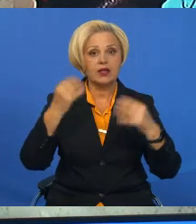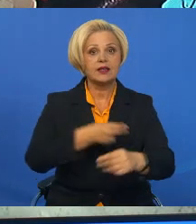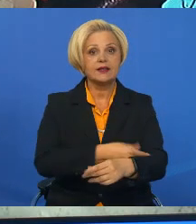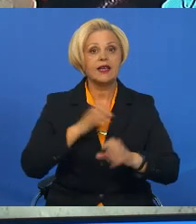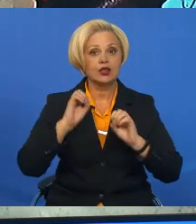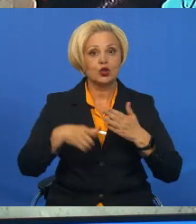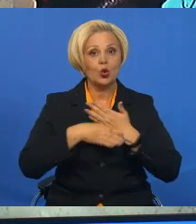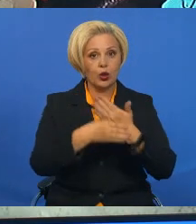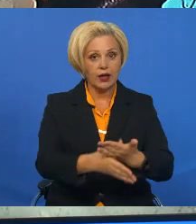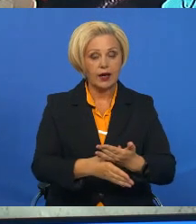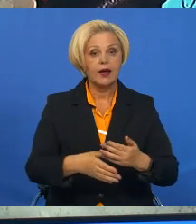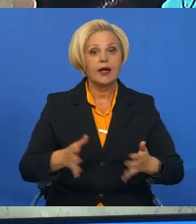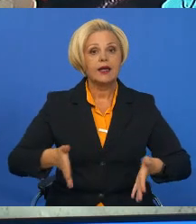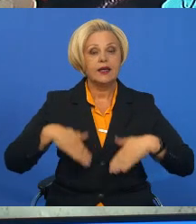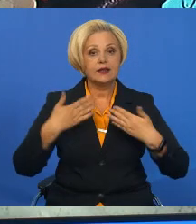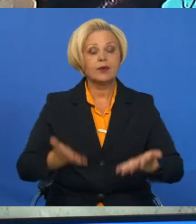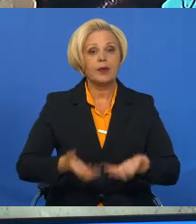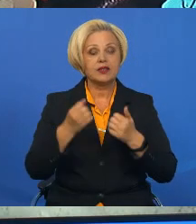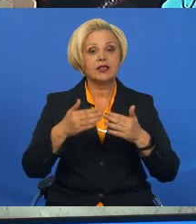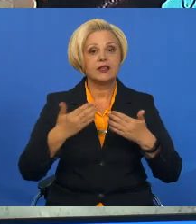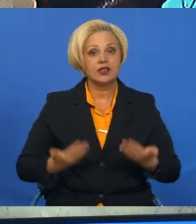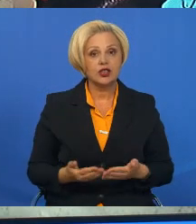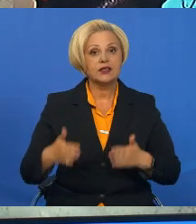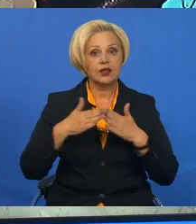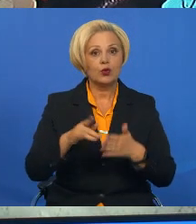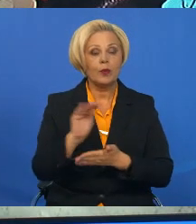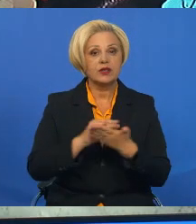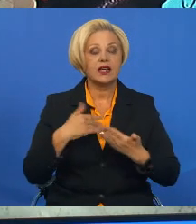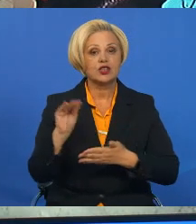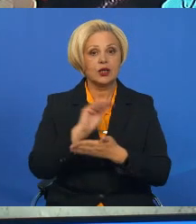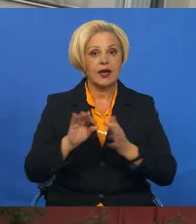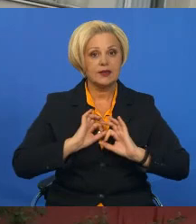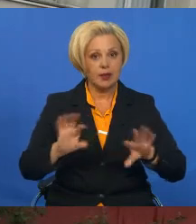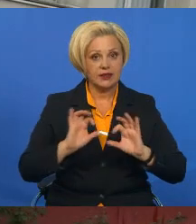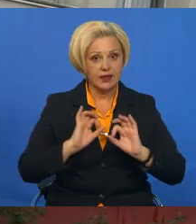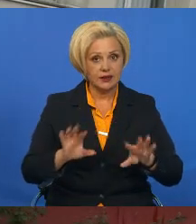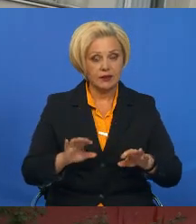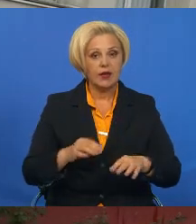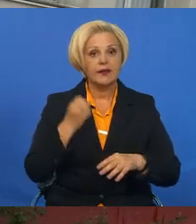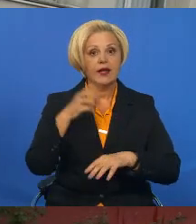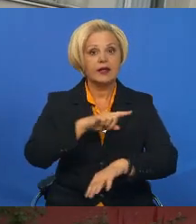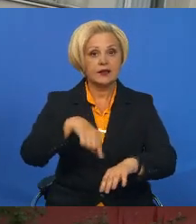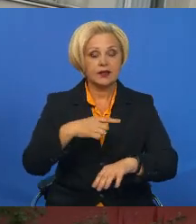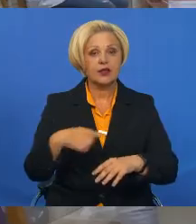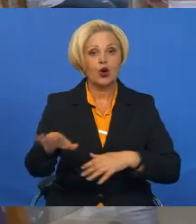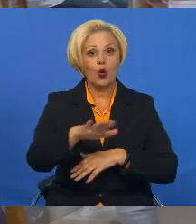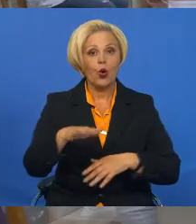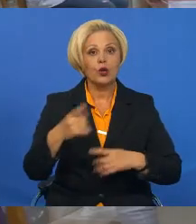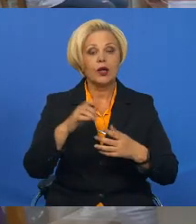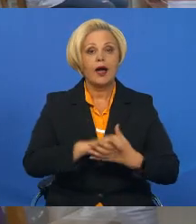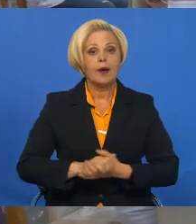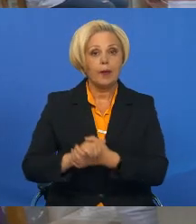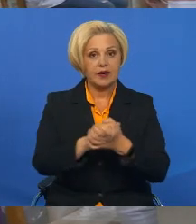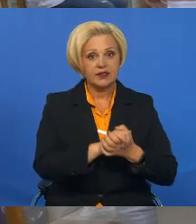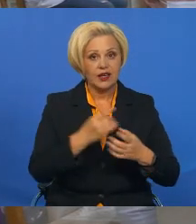донора. Ініцыятыва, падтрыманая жыхарамі Гомельшчыны, у матэрыяле нашых корэспандэнтаў. На некалькі гадзін хол абласнога аб'яднання